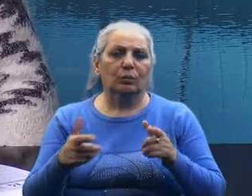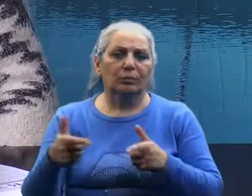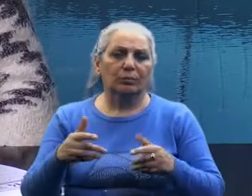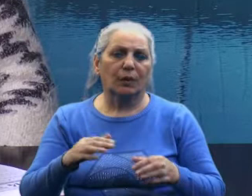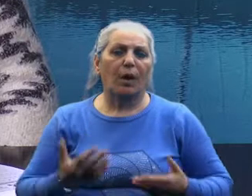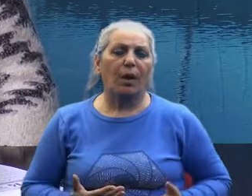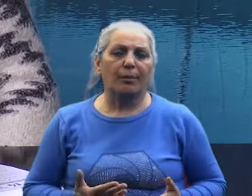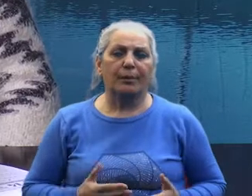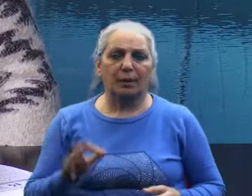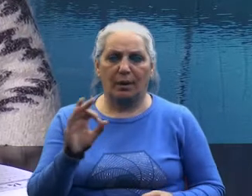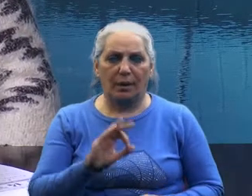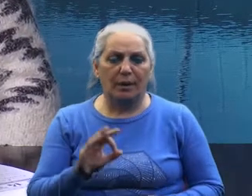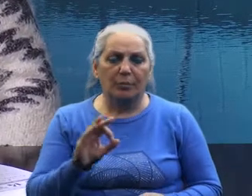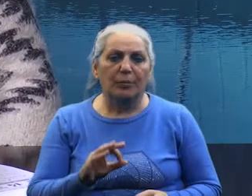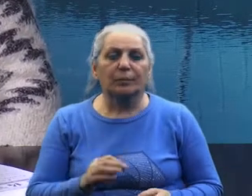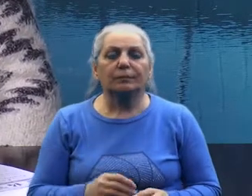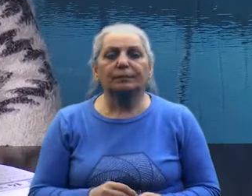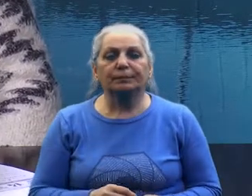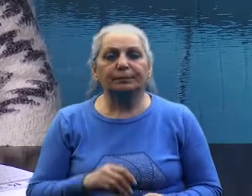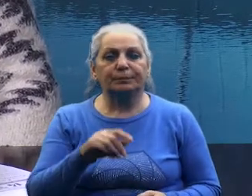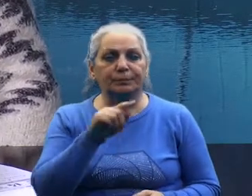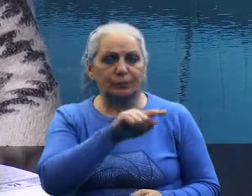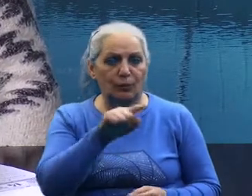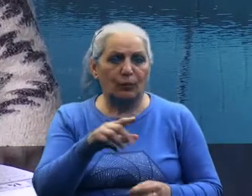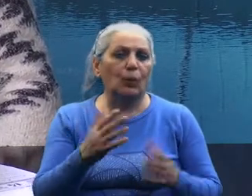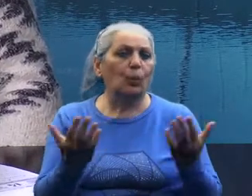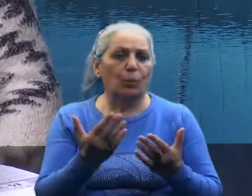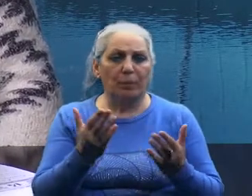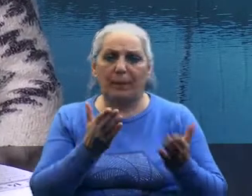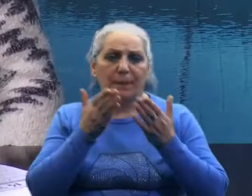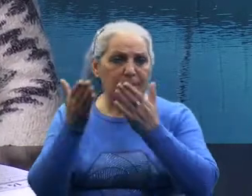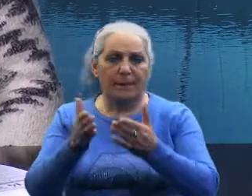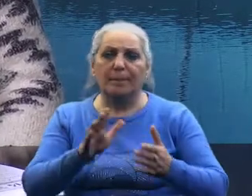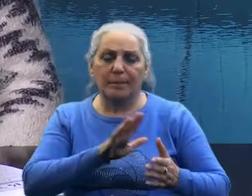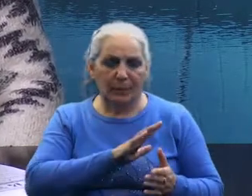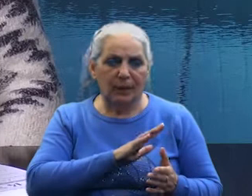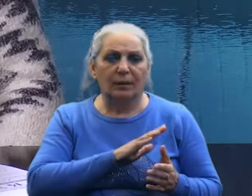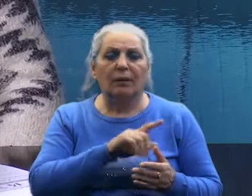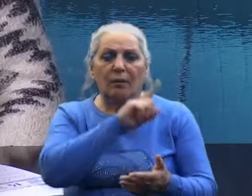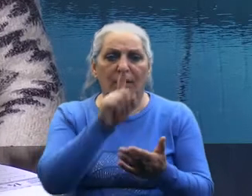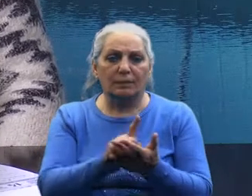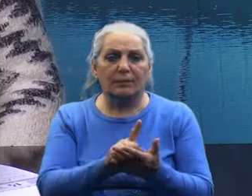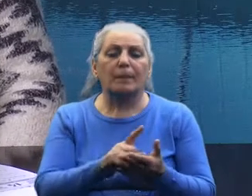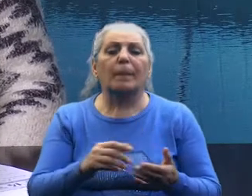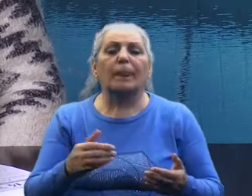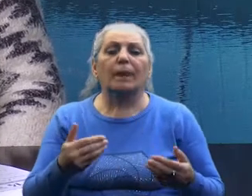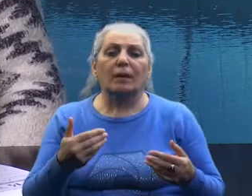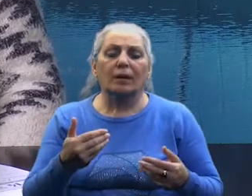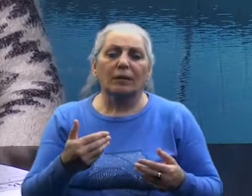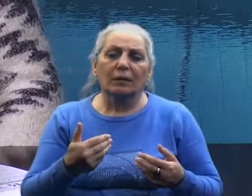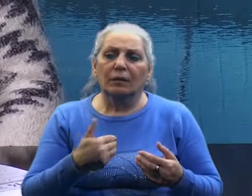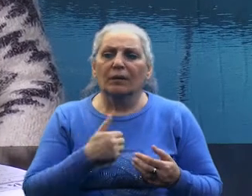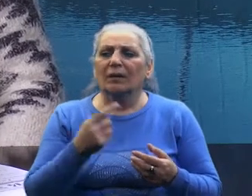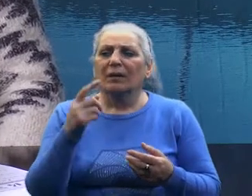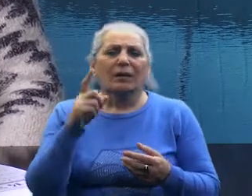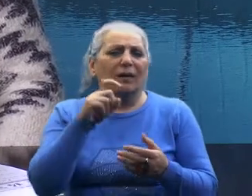համար էլի, հա։ Իսկ դուք ինչ-որ մեկին դիմել եք այդ հարցով, այդ խնդիրը։ Դե այդ դիմելը տենց խնդիր